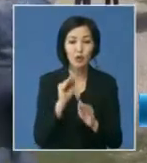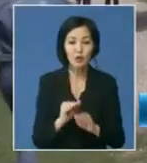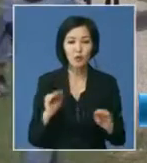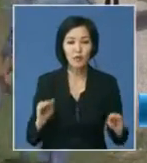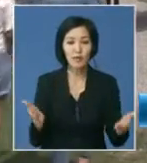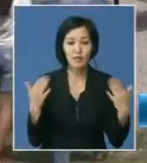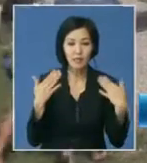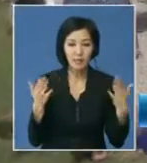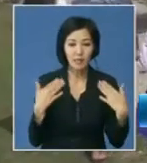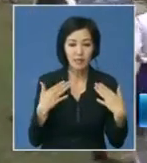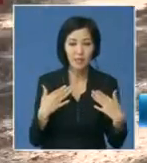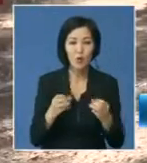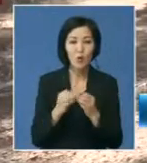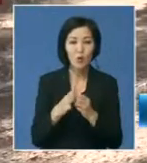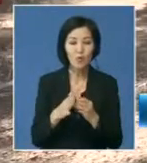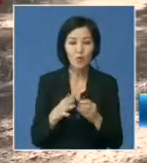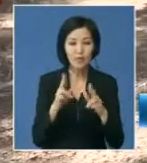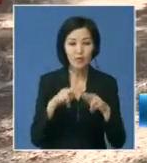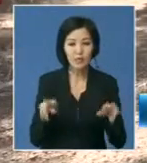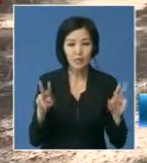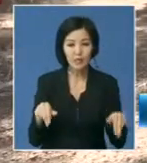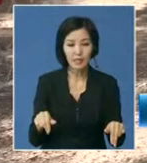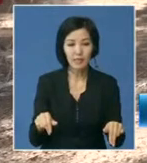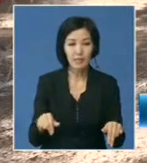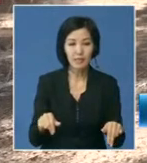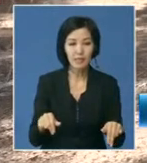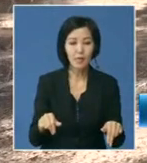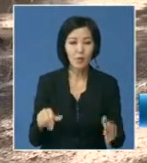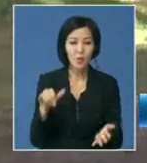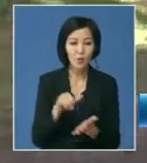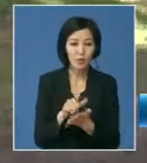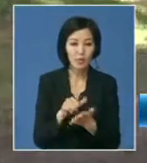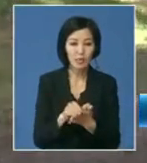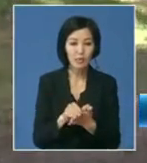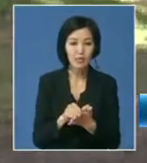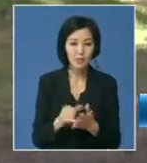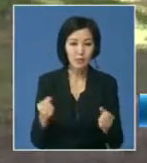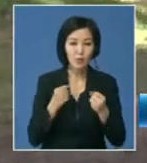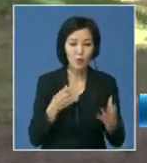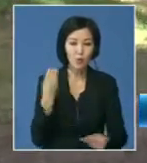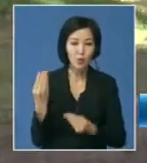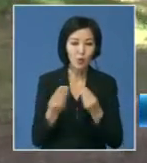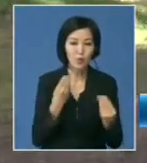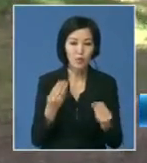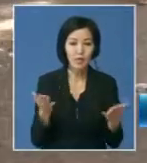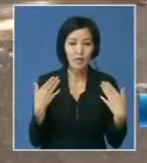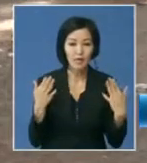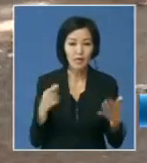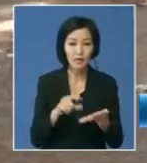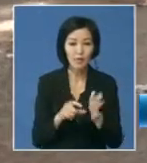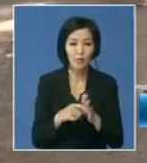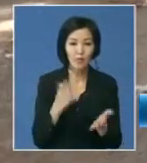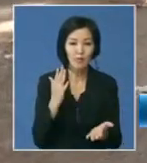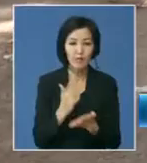демалады. Оларға арнап 15 шатыр тігілді. Лагер аумағында бассейн, спорттық футбол, волейбол алаңдары мен арнайы демалыс бөлмелері